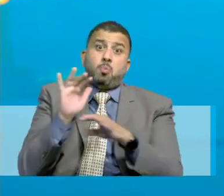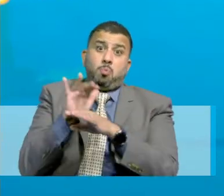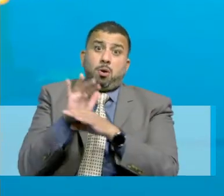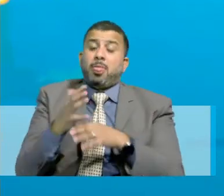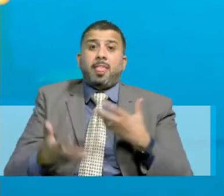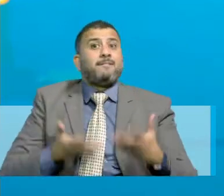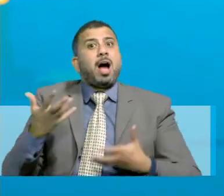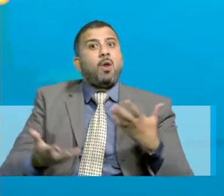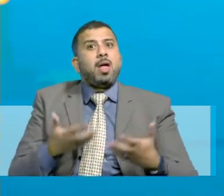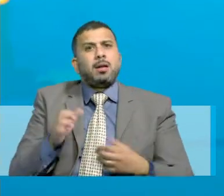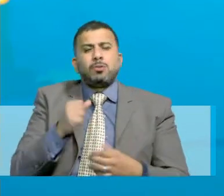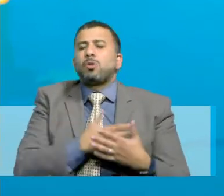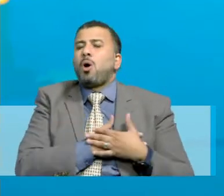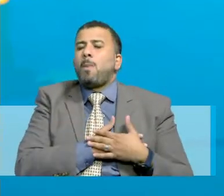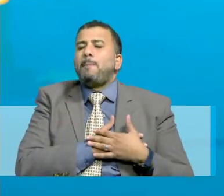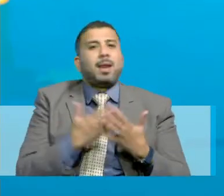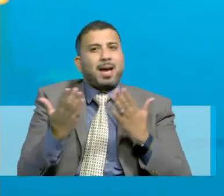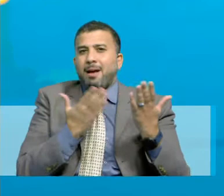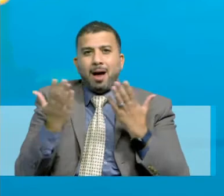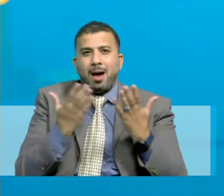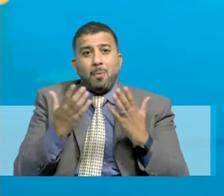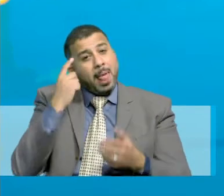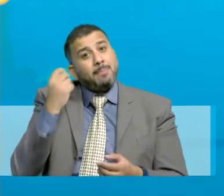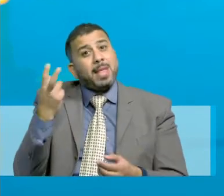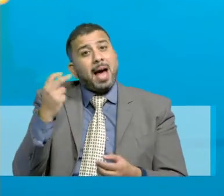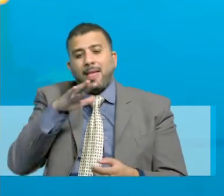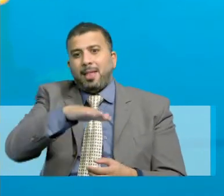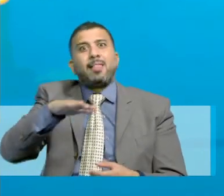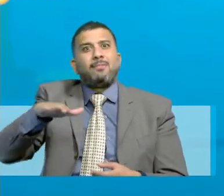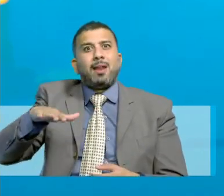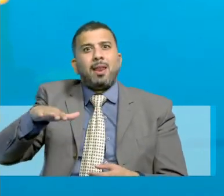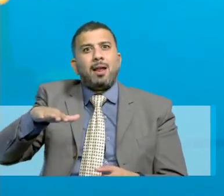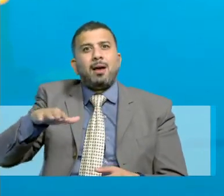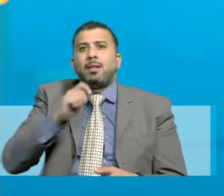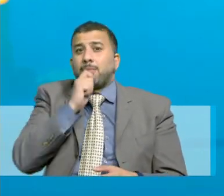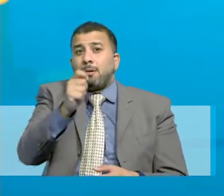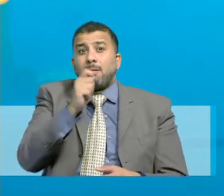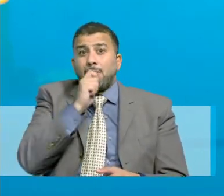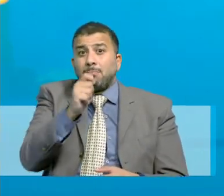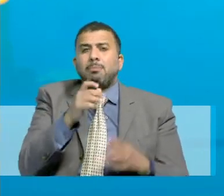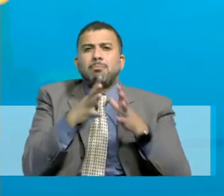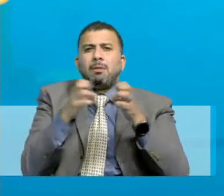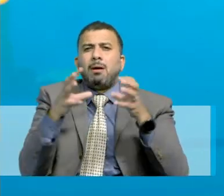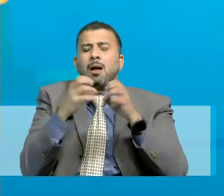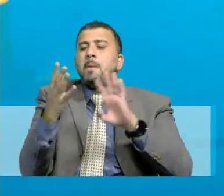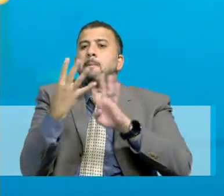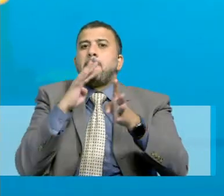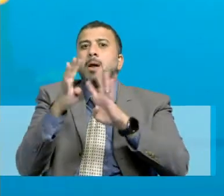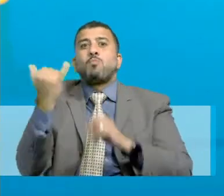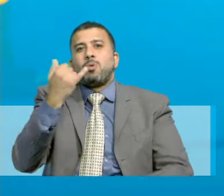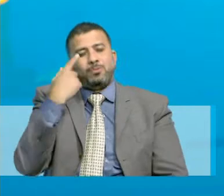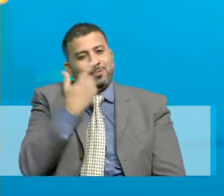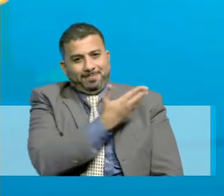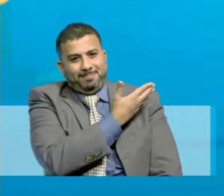الورش التفاعلية التي تنمي حب القراءة والإبداع لدى الطفل. في هذا التقرير سنتعرف على أهم ما